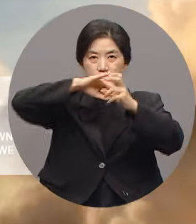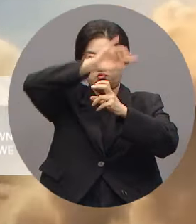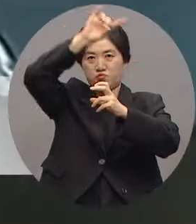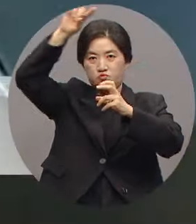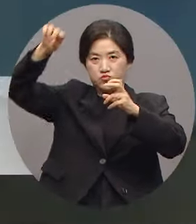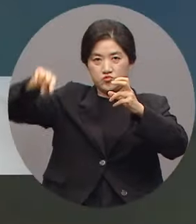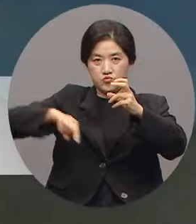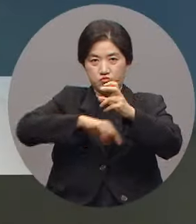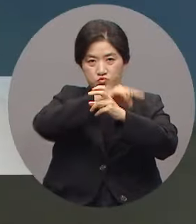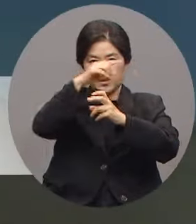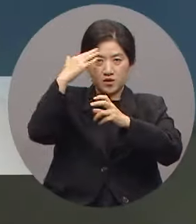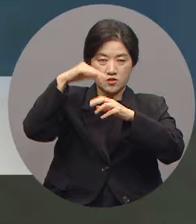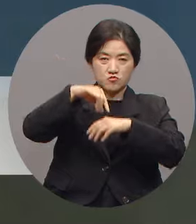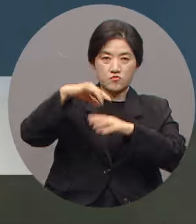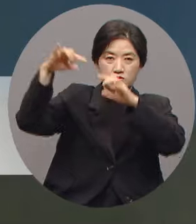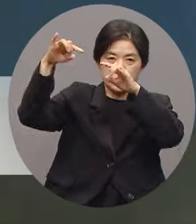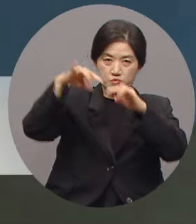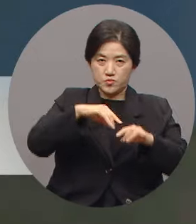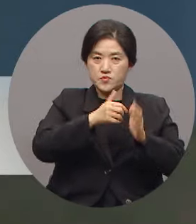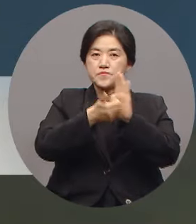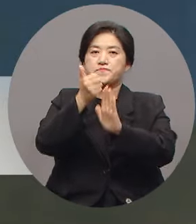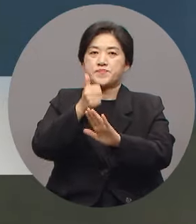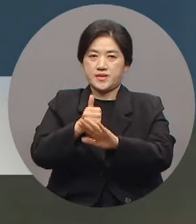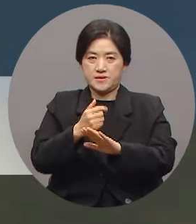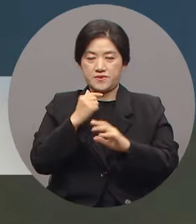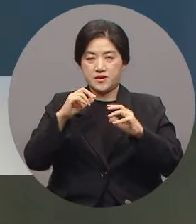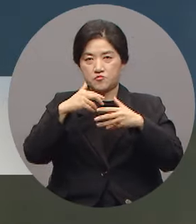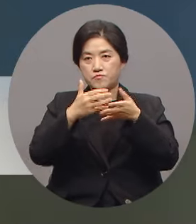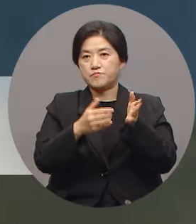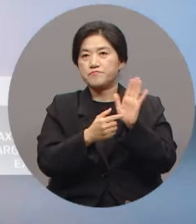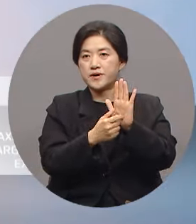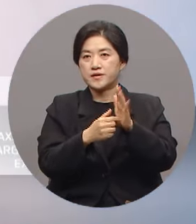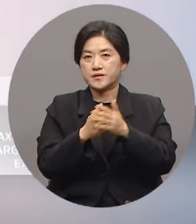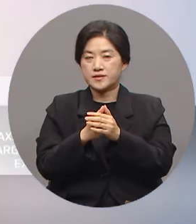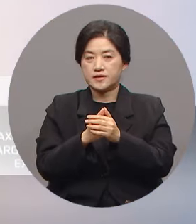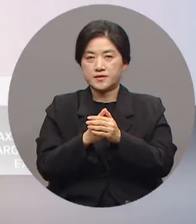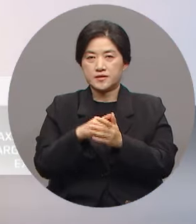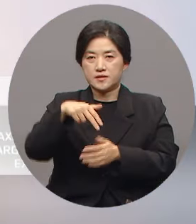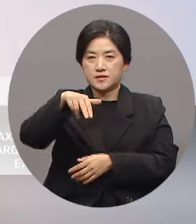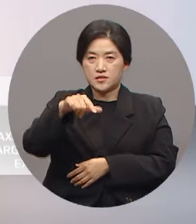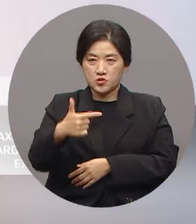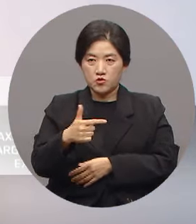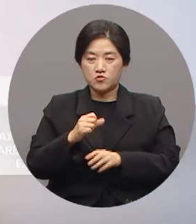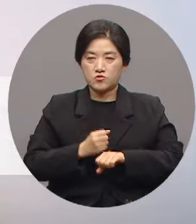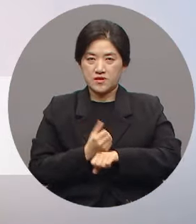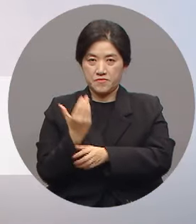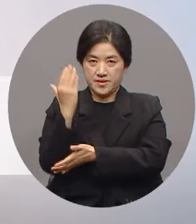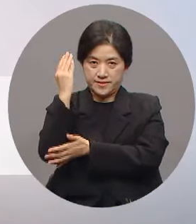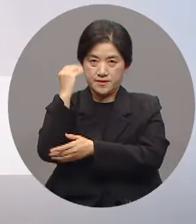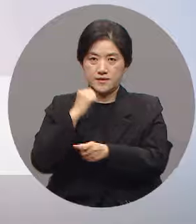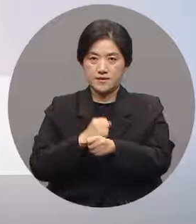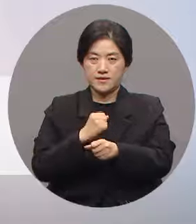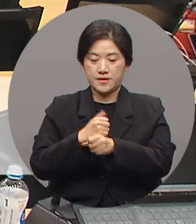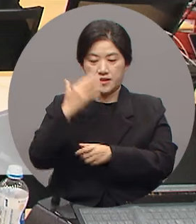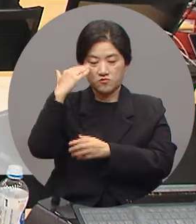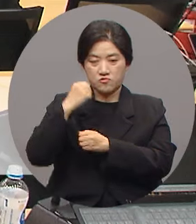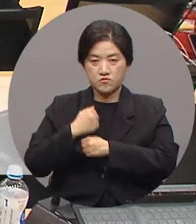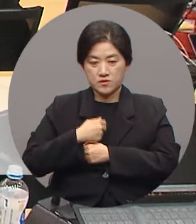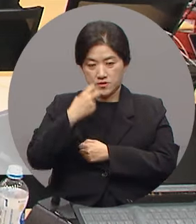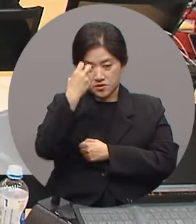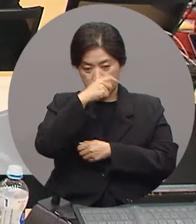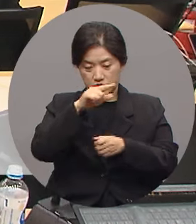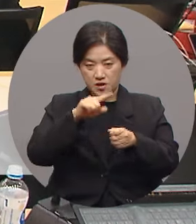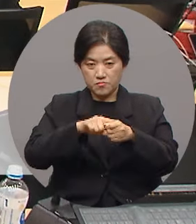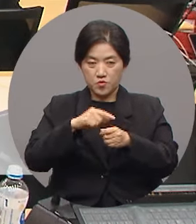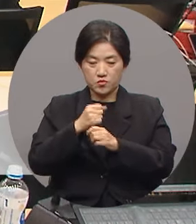교신에 성공했다고 국방부가 밝혔습니다 전하규 국방부 대변인은 오늘 브리핑에서 우리군 정찰위성